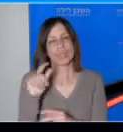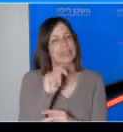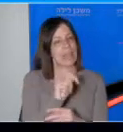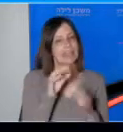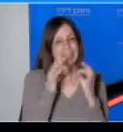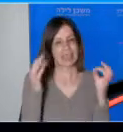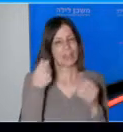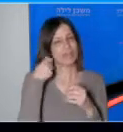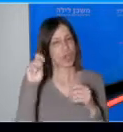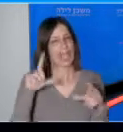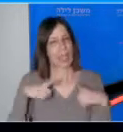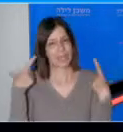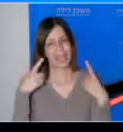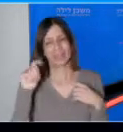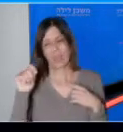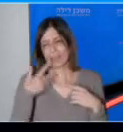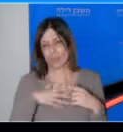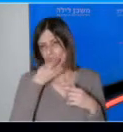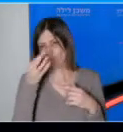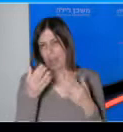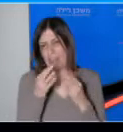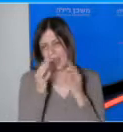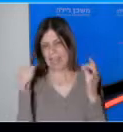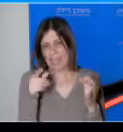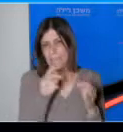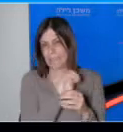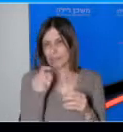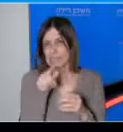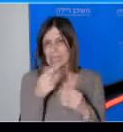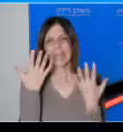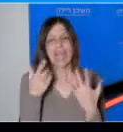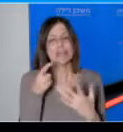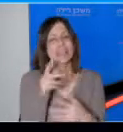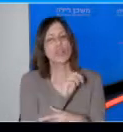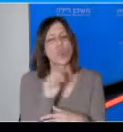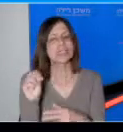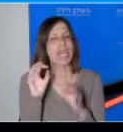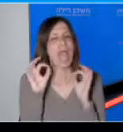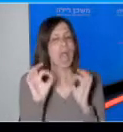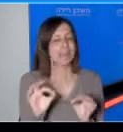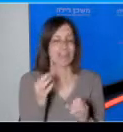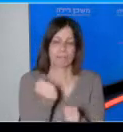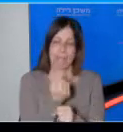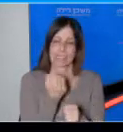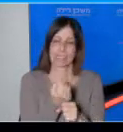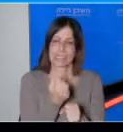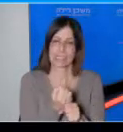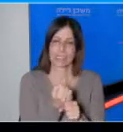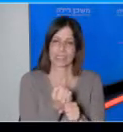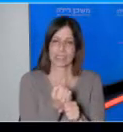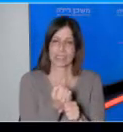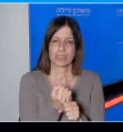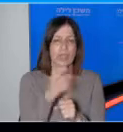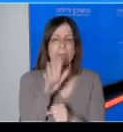ביוקר המחיה. תמי, אני רוצה לשאול אותך, לפתוח איתך בעניין הזה, כמה זה נושא אמיתי, מעסיק את,